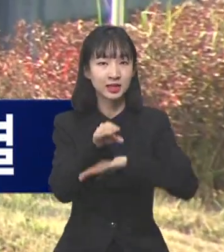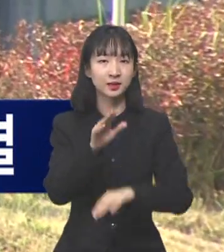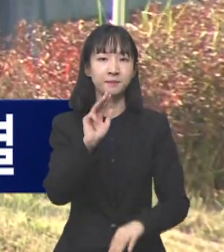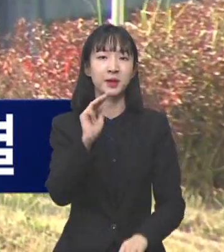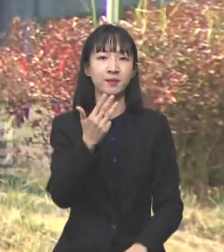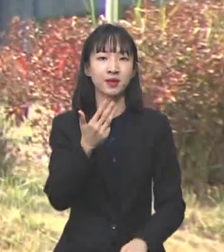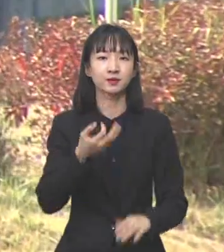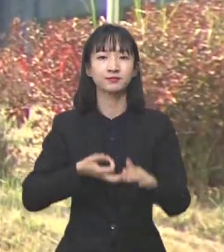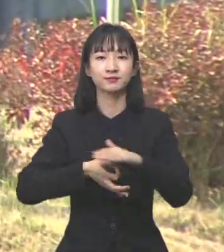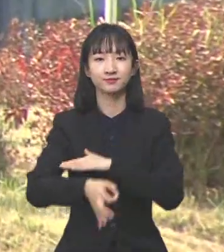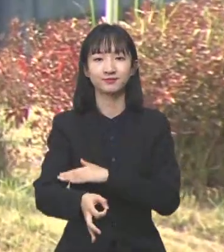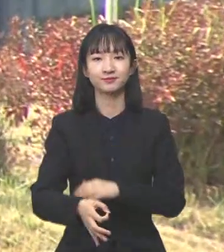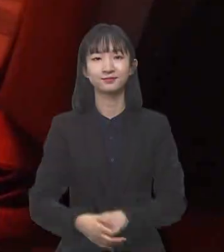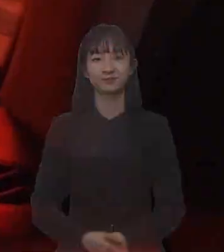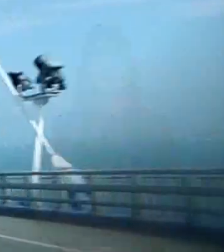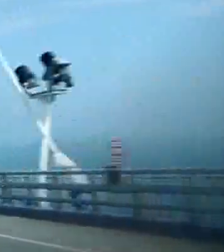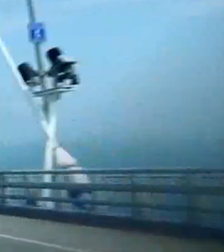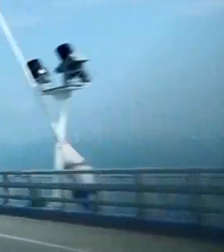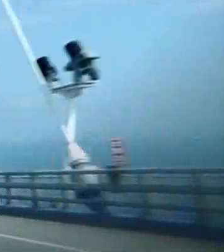이용할 수 있습니다